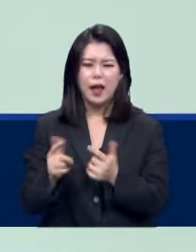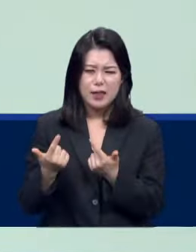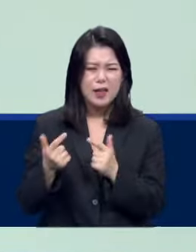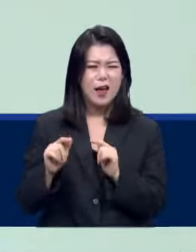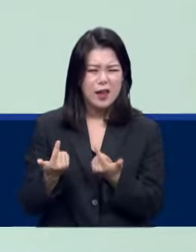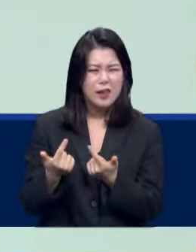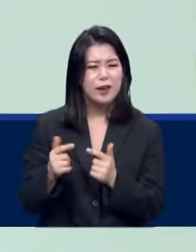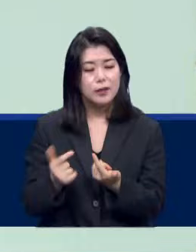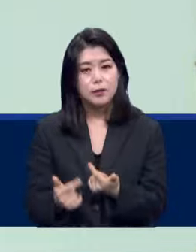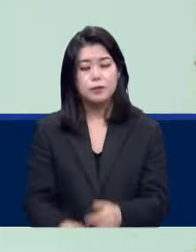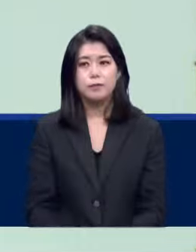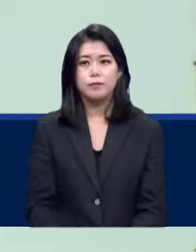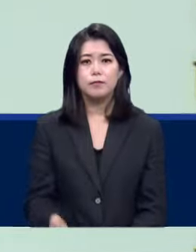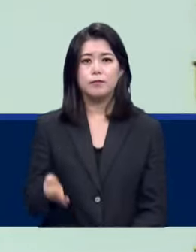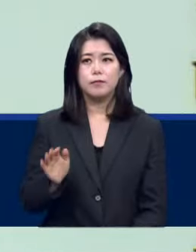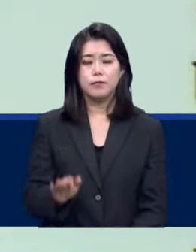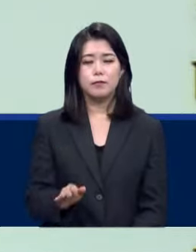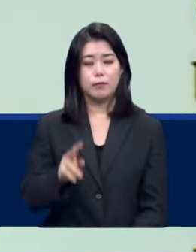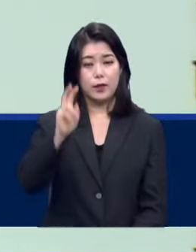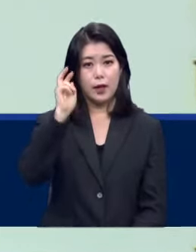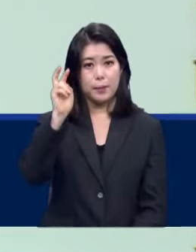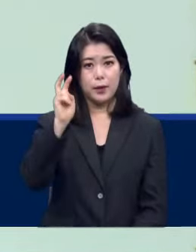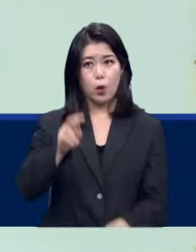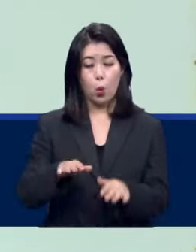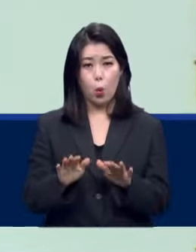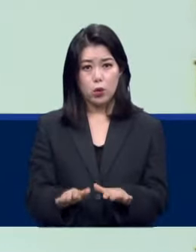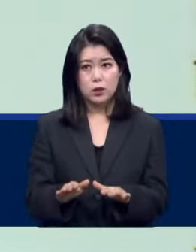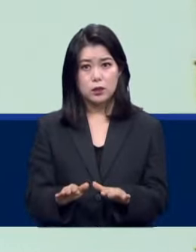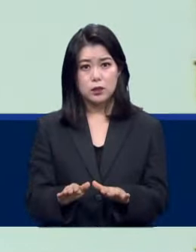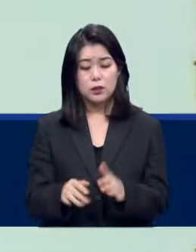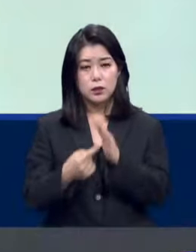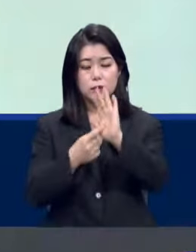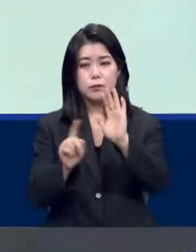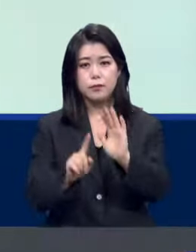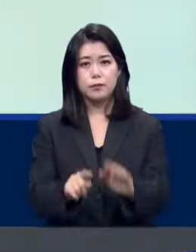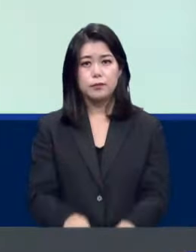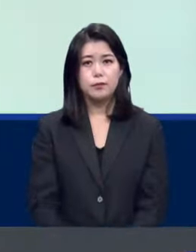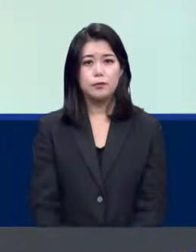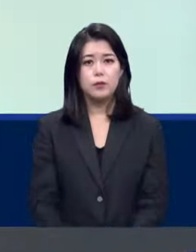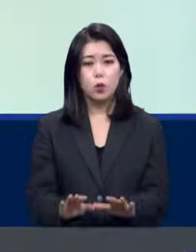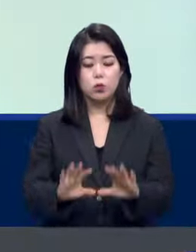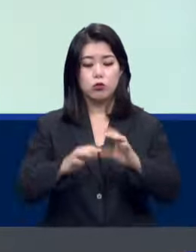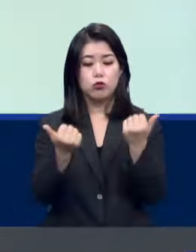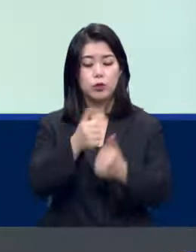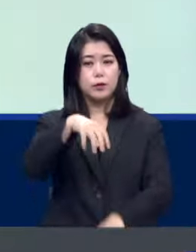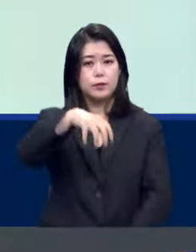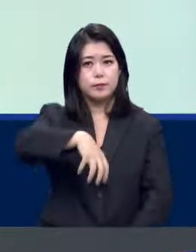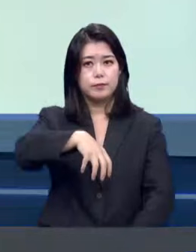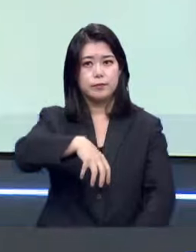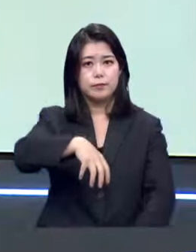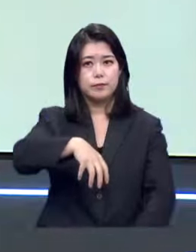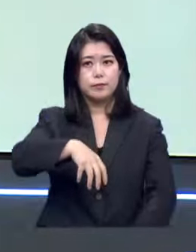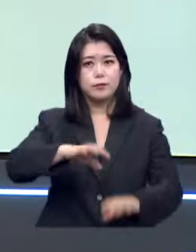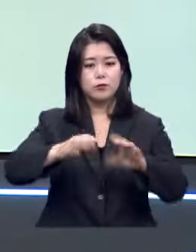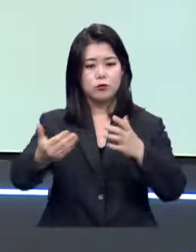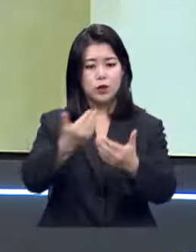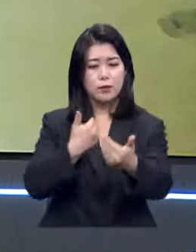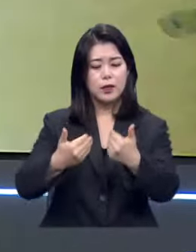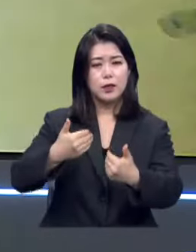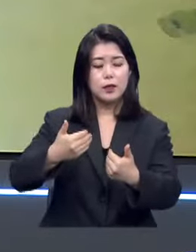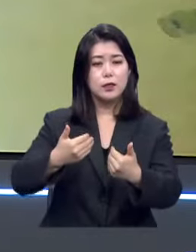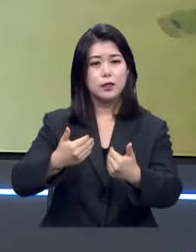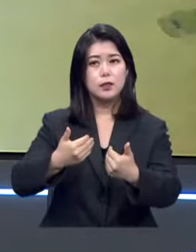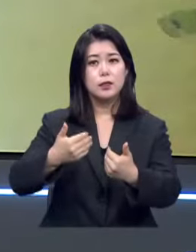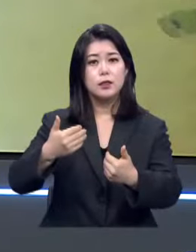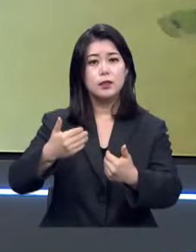하고 계시는 거죠 근데요 얘기가 아마도 추측하는데 오늘 뭐가 있느냐 오늘 국회에서 아직 국정 감사가지 끝나지